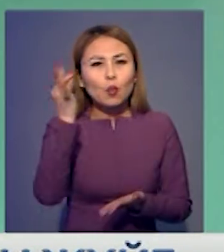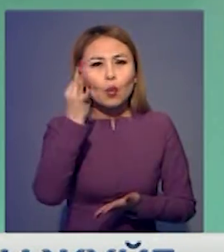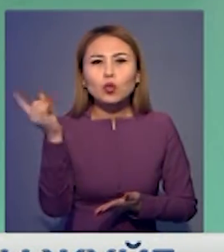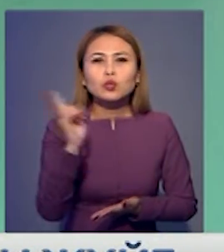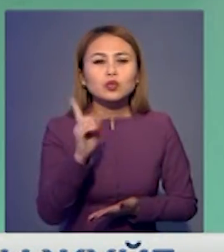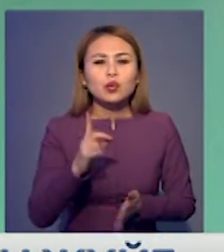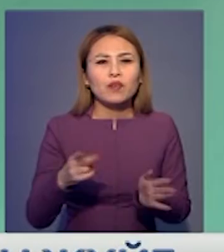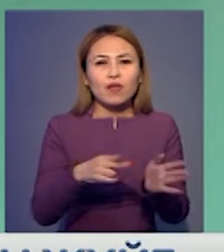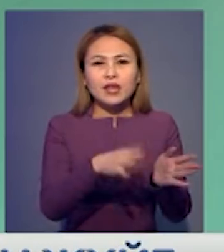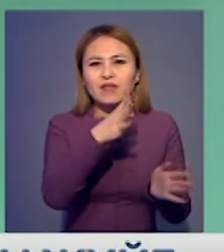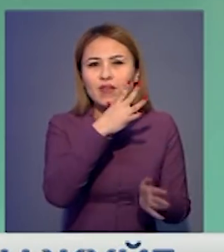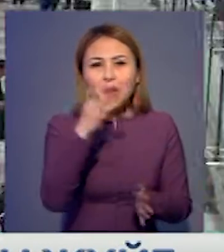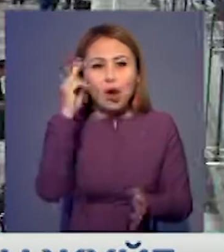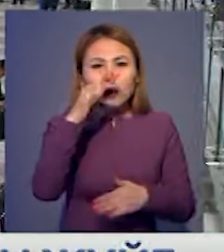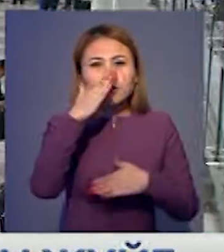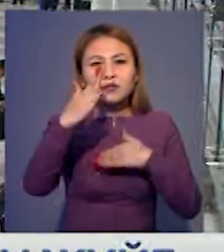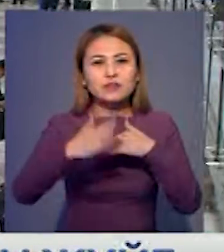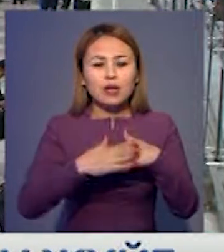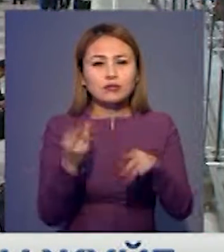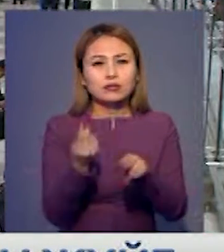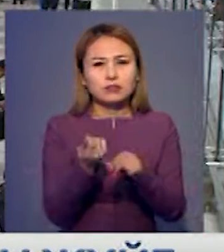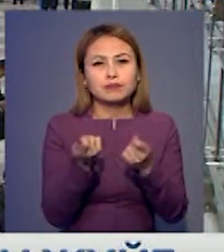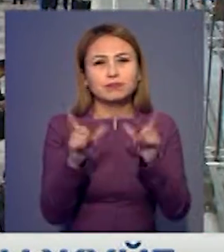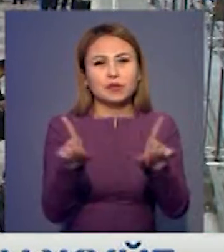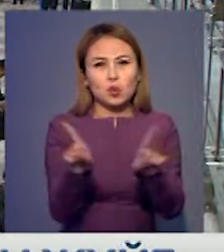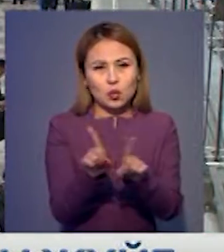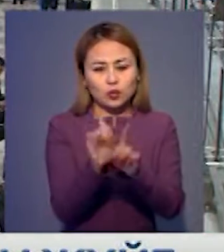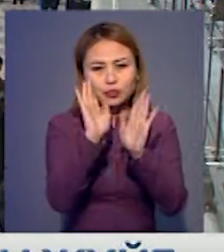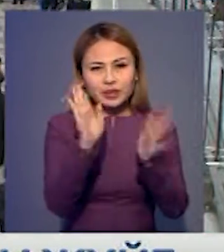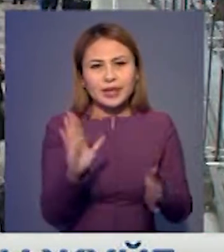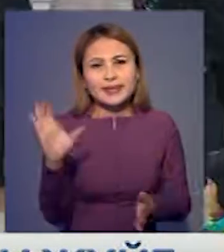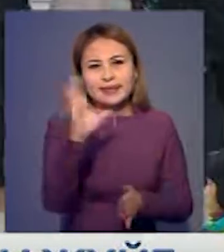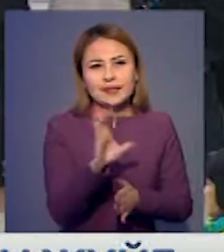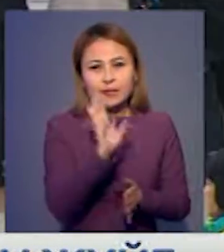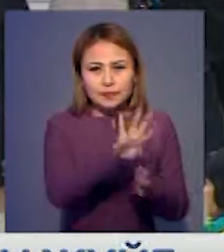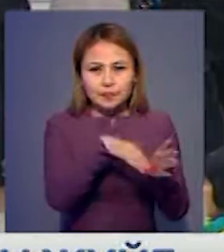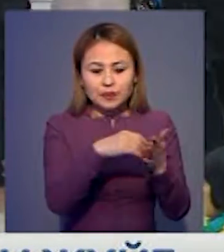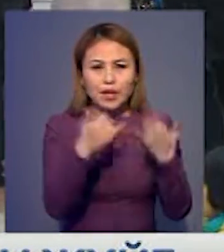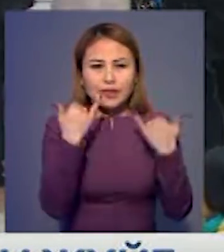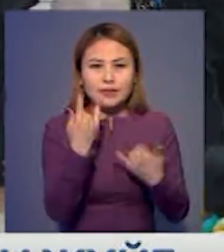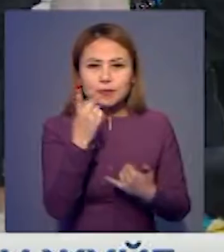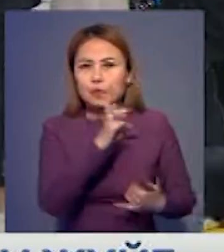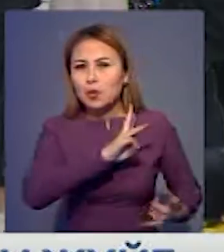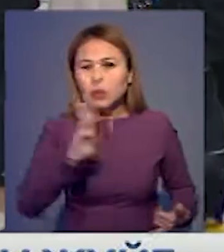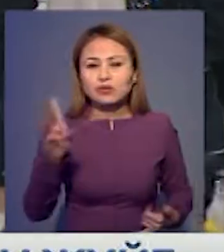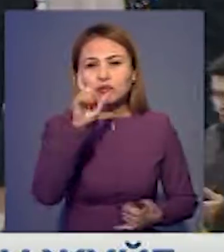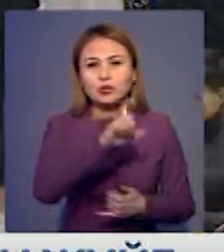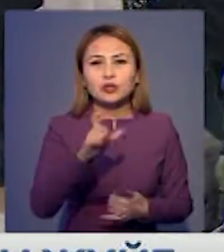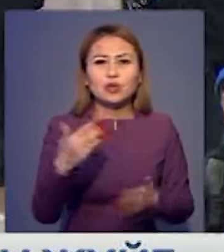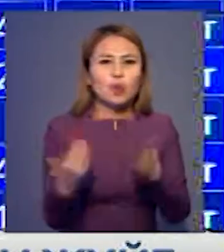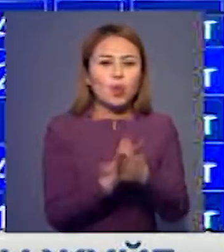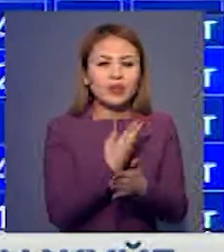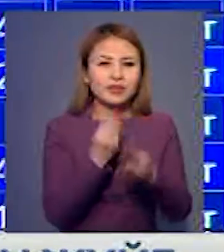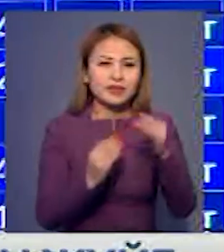жайт, жол жүру уақыты жақындаған сайын бағада қымбаттай түседі. 42 айынан бастап, қазірге дейін 1 миллионнан астам